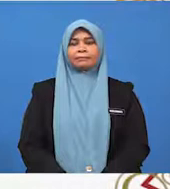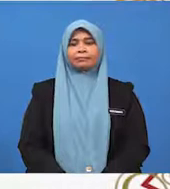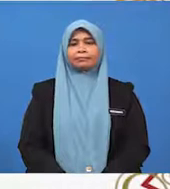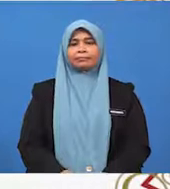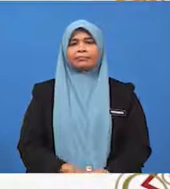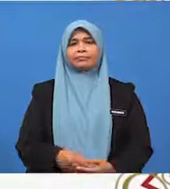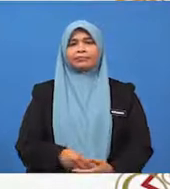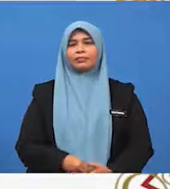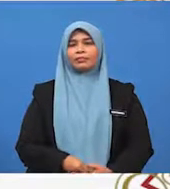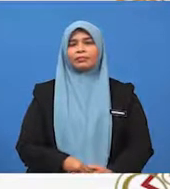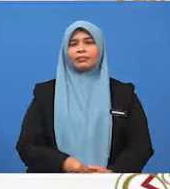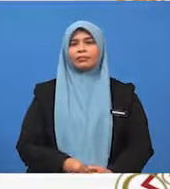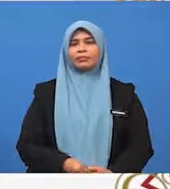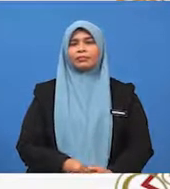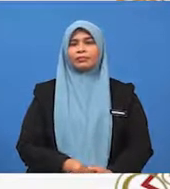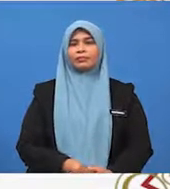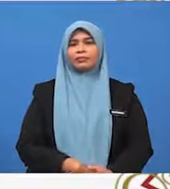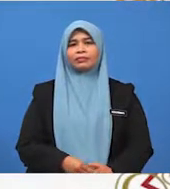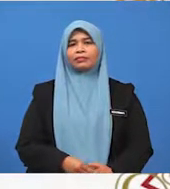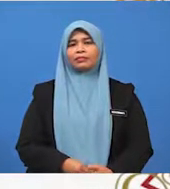padanya diturunkan Al-Quran.